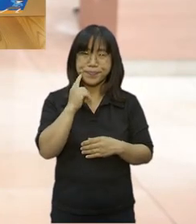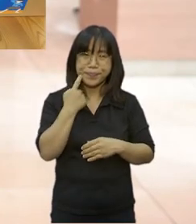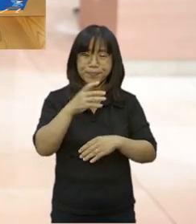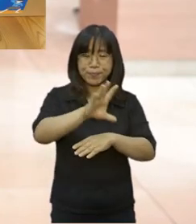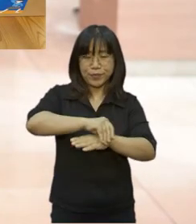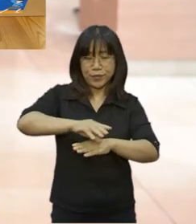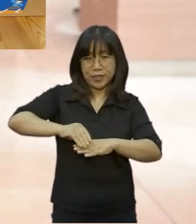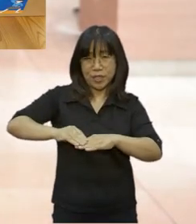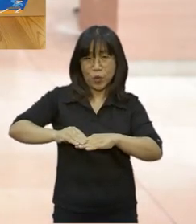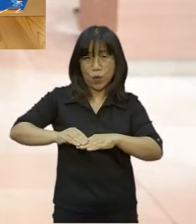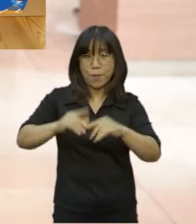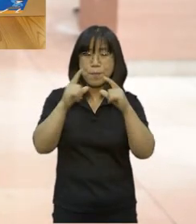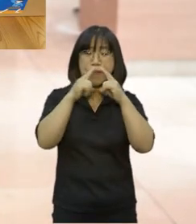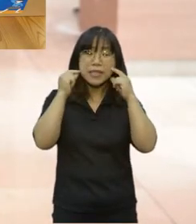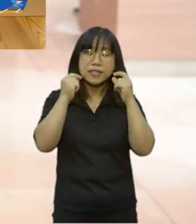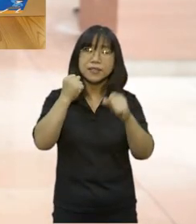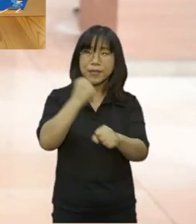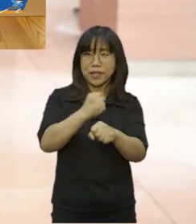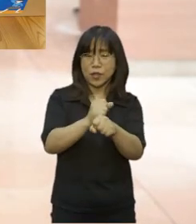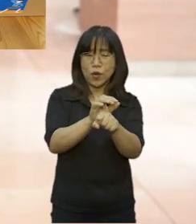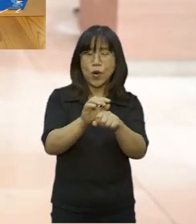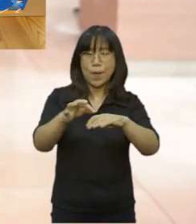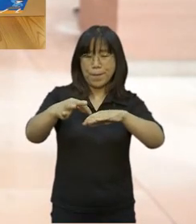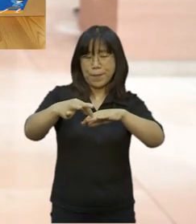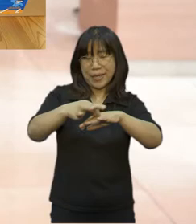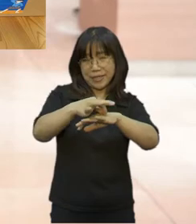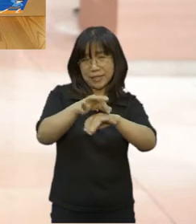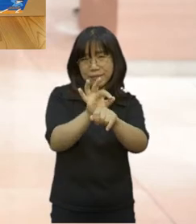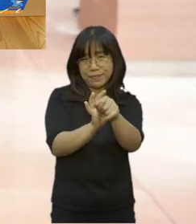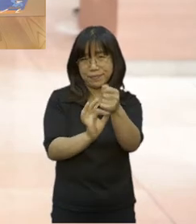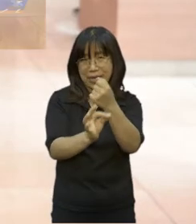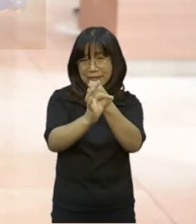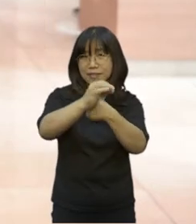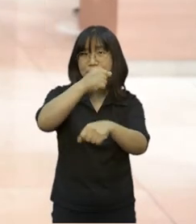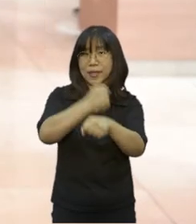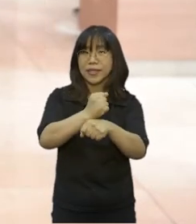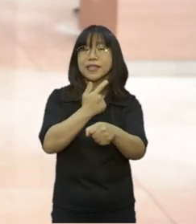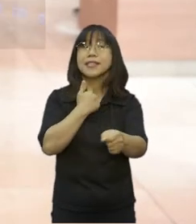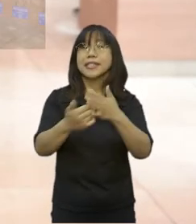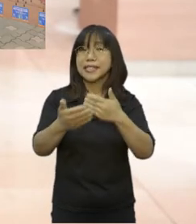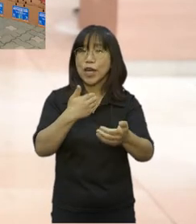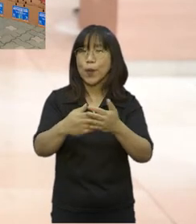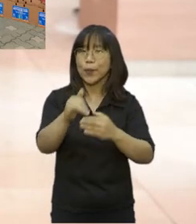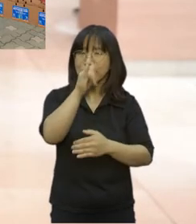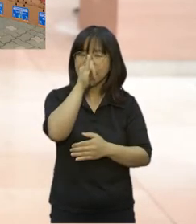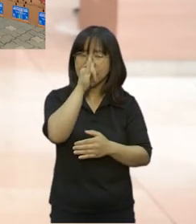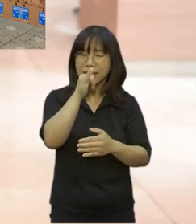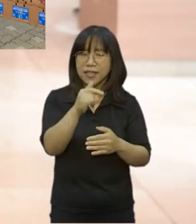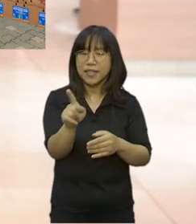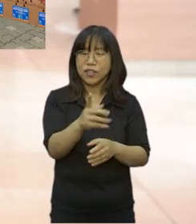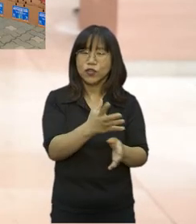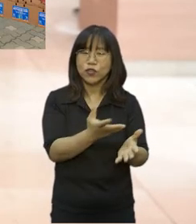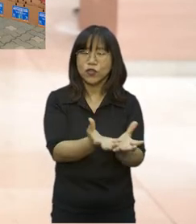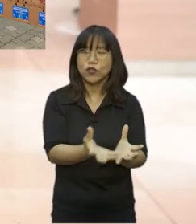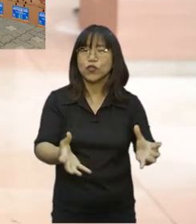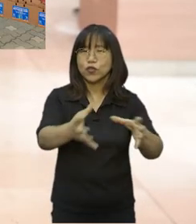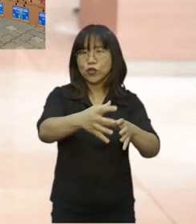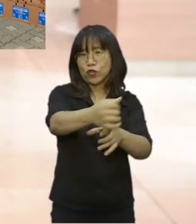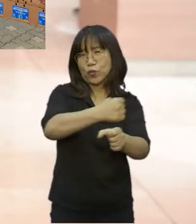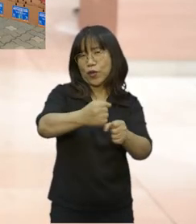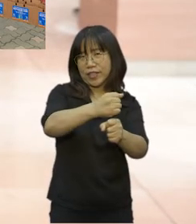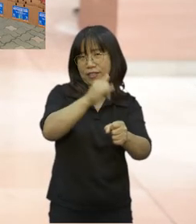물들이기, 마스크와 마스크 목걸이 만들기, 비즈 반지 팔찌 만들기를 할 수 있는 체험활동